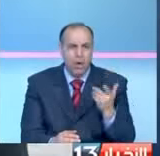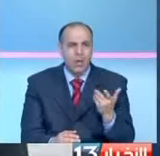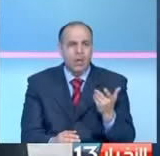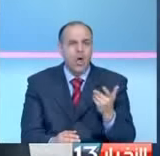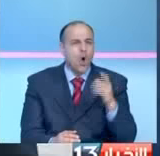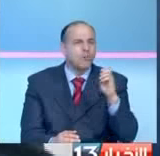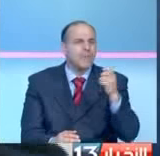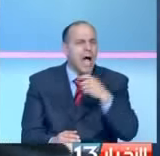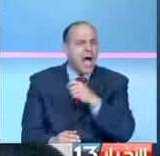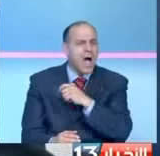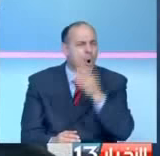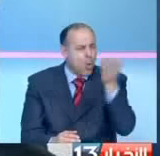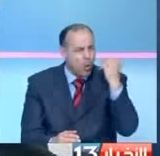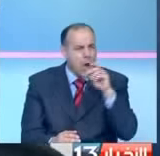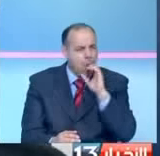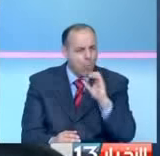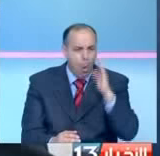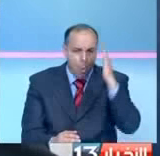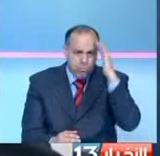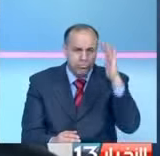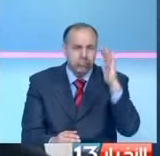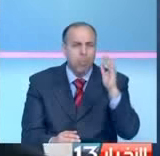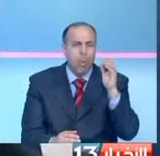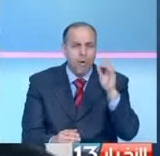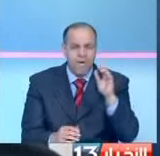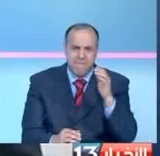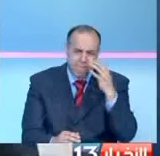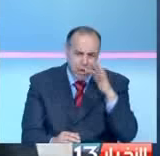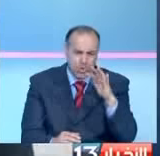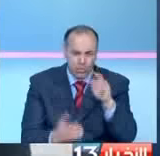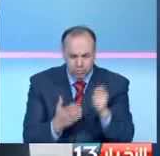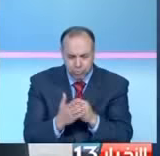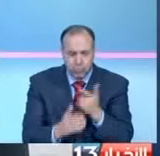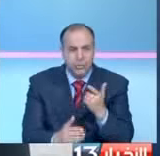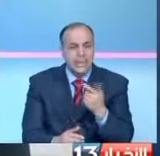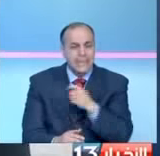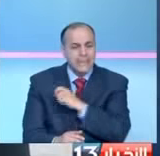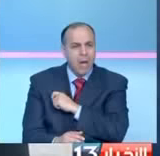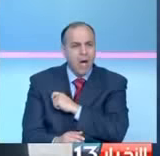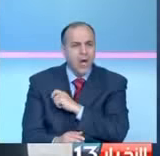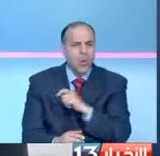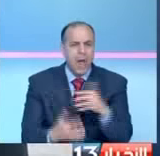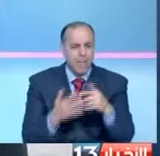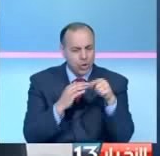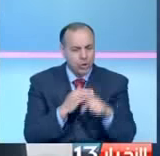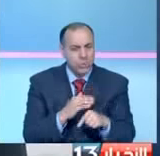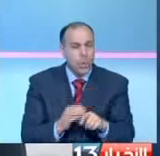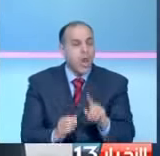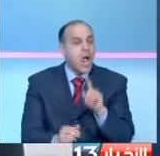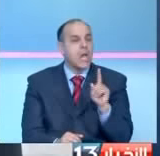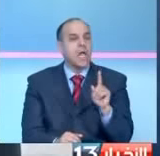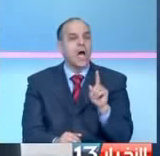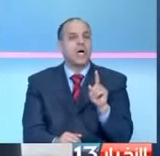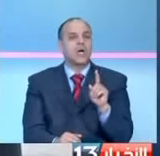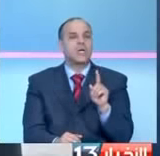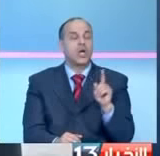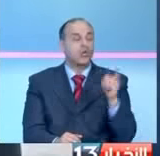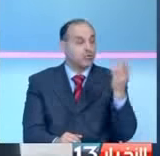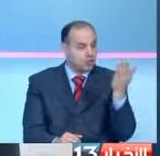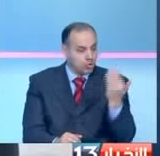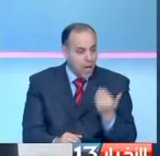أورتيغا كاسيت، معناها هذوما علماء وفلاسفة وأدباء إسبان ولا لاتينو أمريكان، ولا نهار